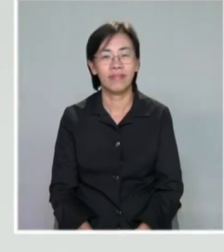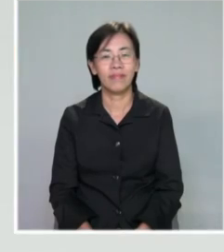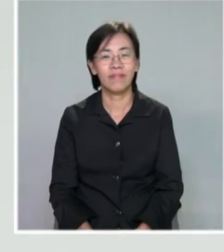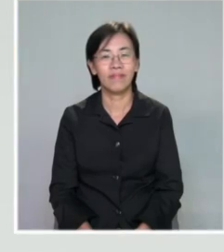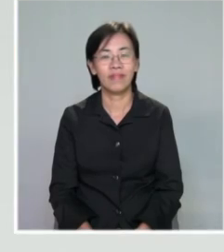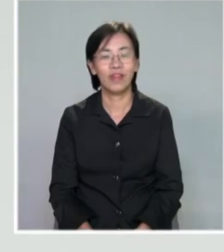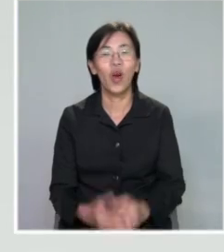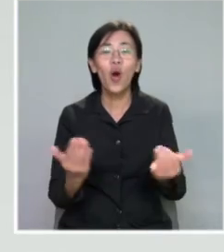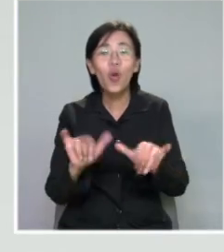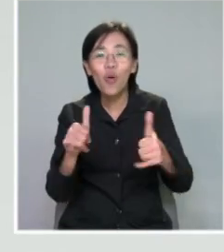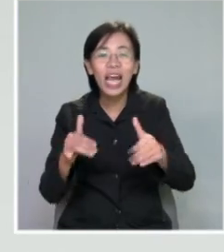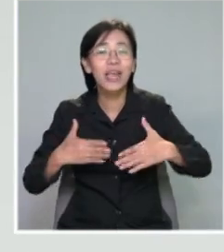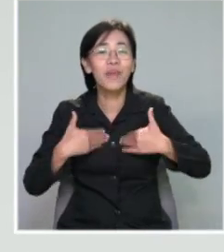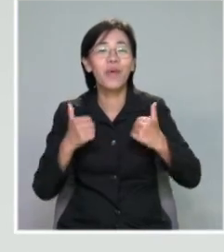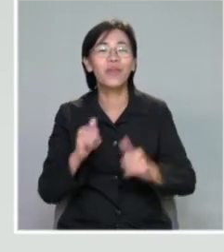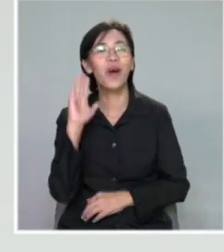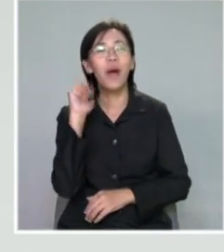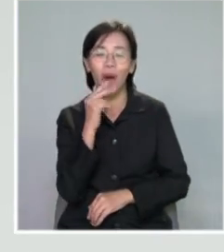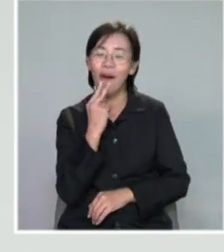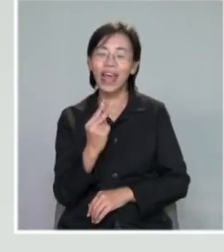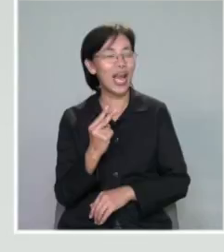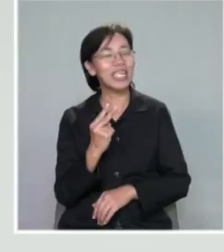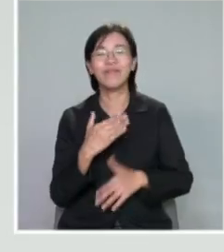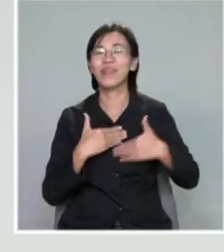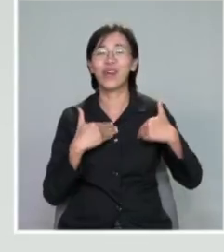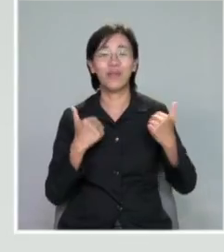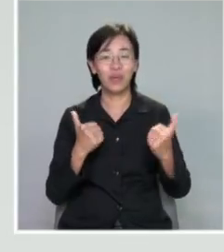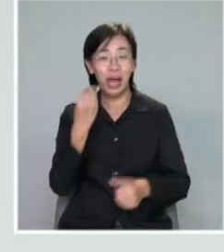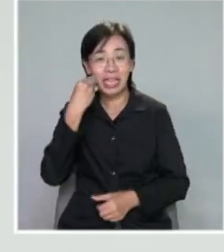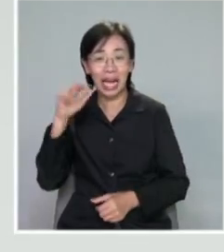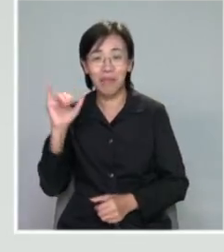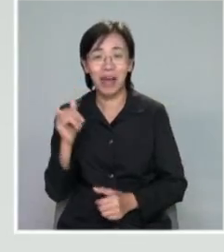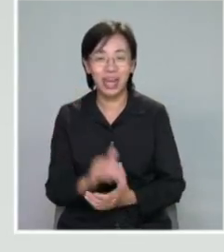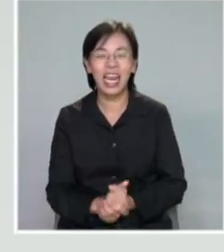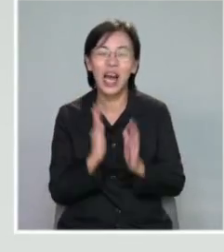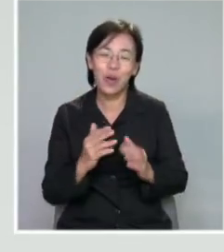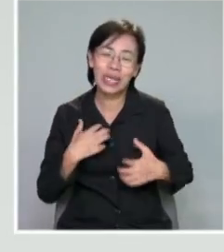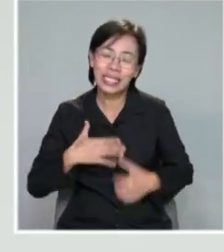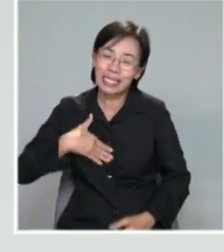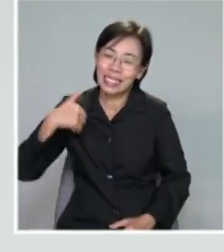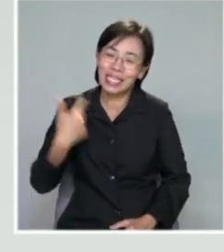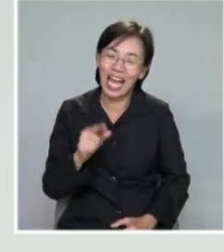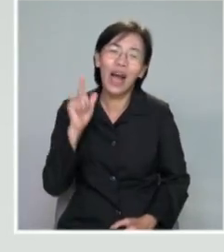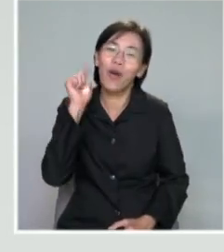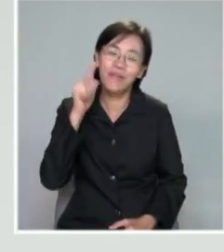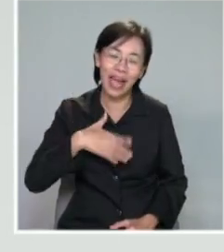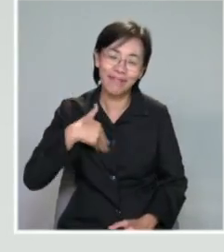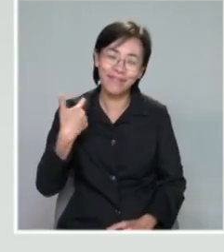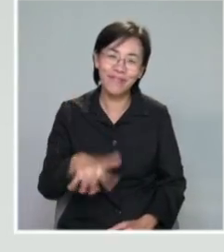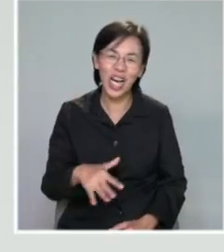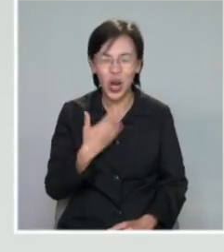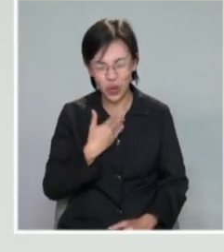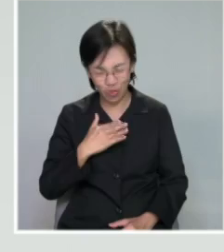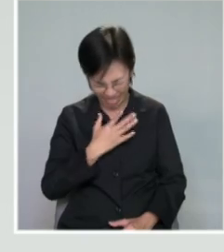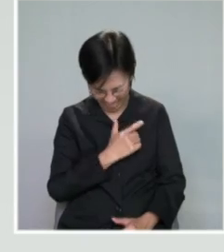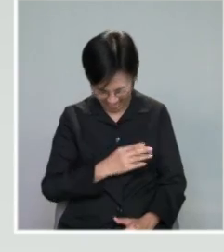เห็นลูกเล่นได้อย่างมีความสุขคนที่เป็นพ่อก็ย่อมสุขใจแต่กลับบ้านไปคนที่ทุกข์ใจนะครับก็คือคนเป็นแม่ก็เละซะ